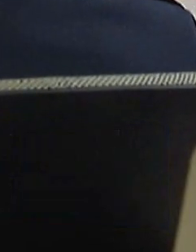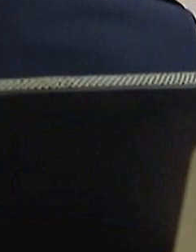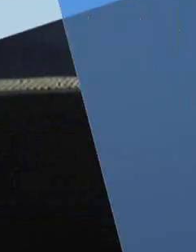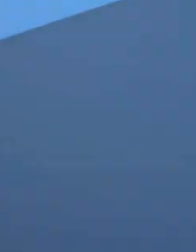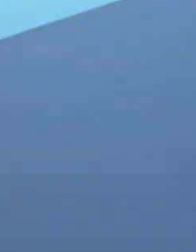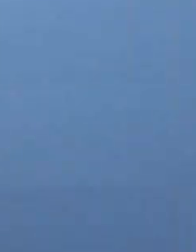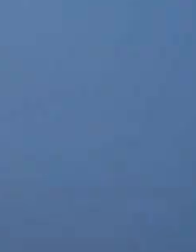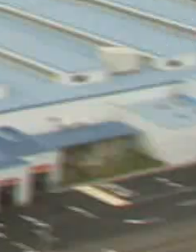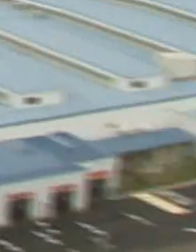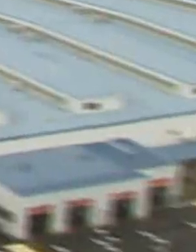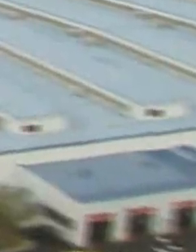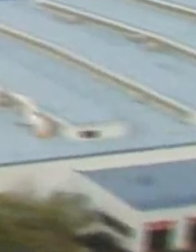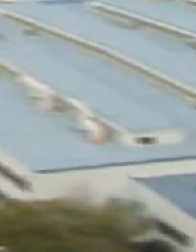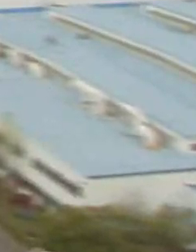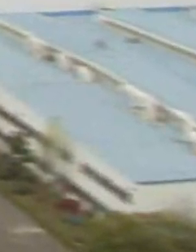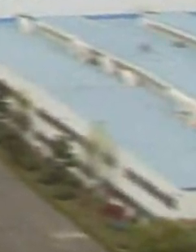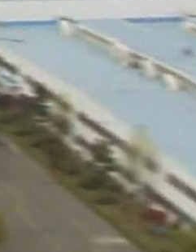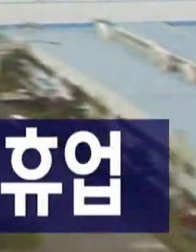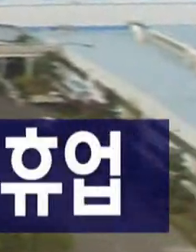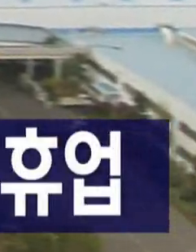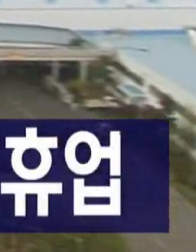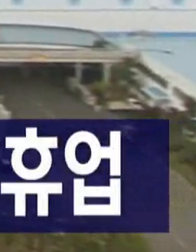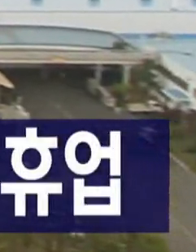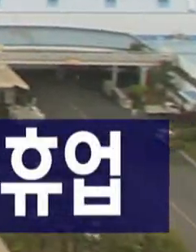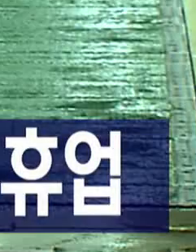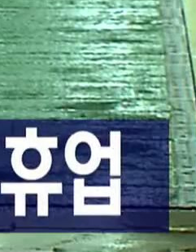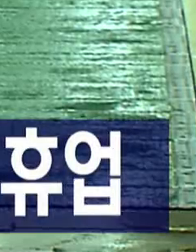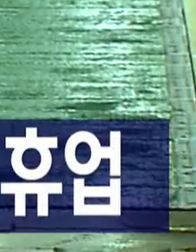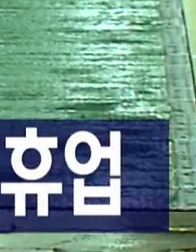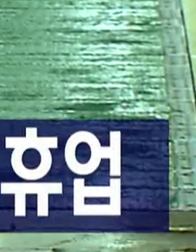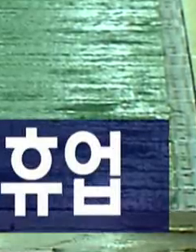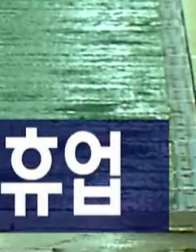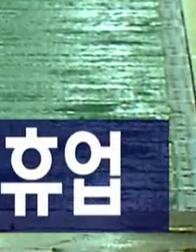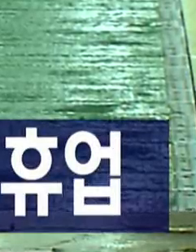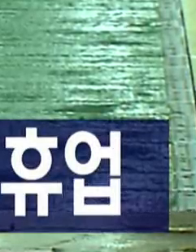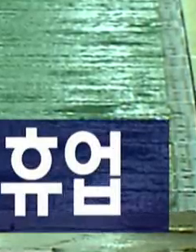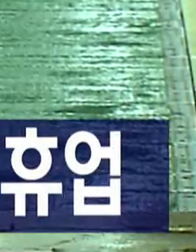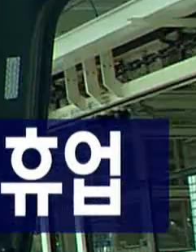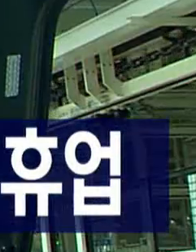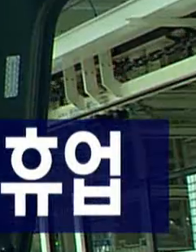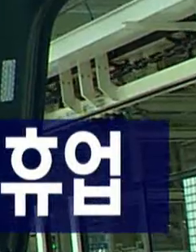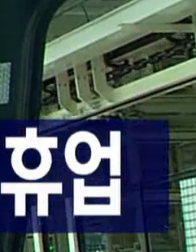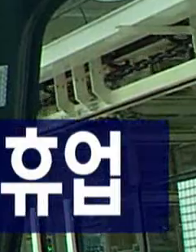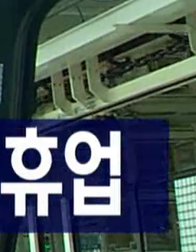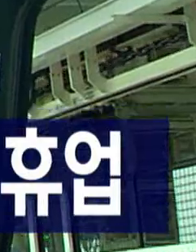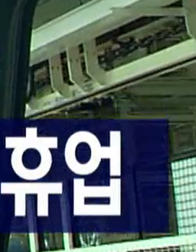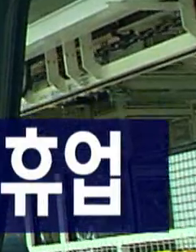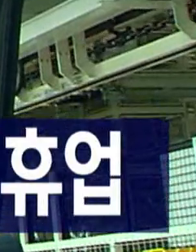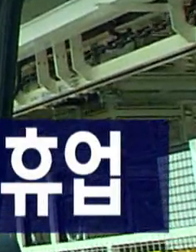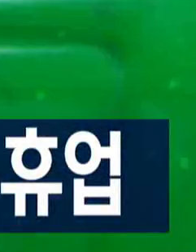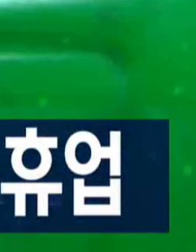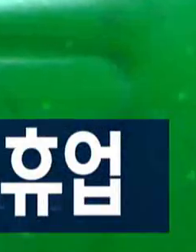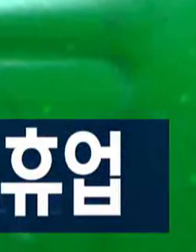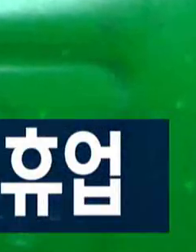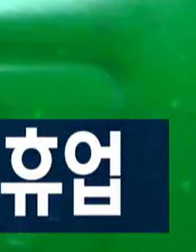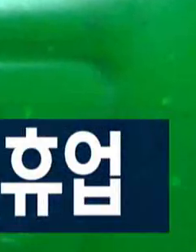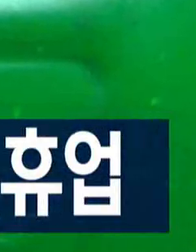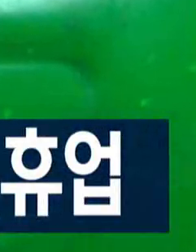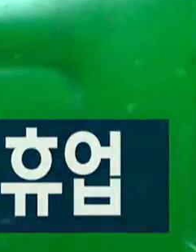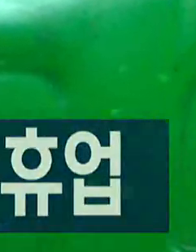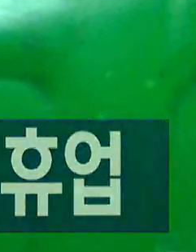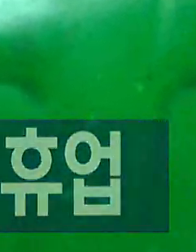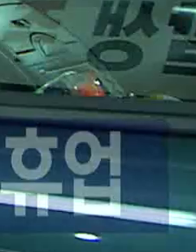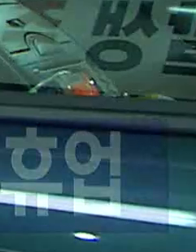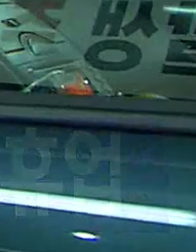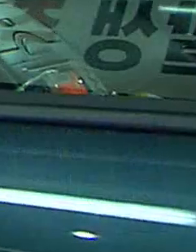필요합니다. 지역 자동차 업계의 생태계가 위태롭습니다. 기아차, 금호타이어에 이어 협력업체들이 줄줄이